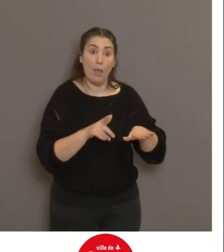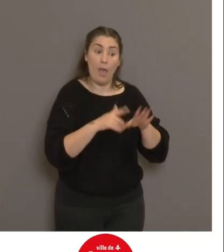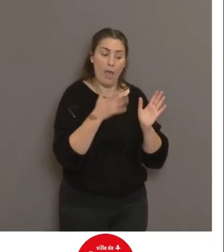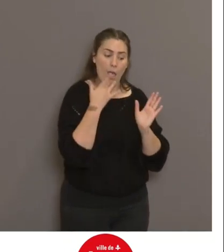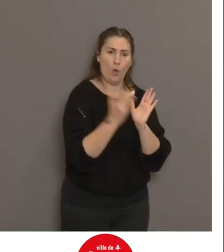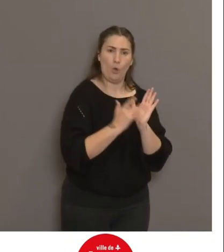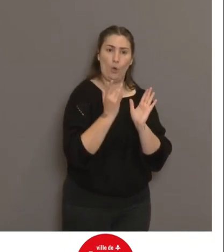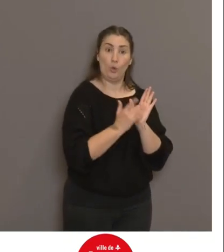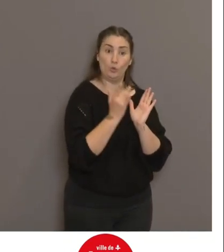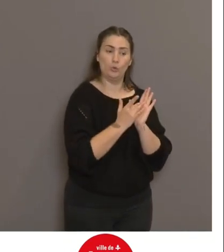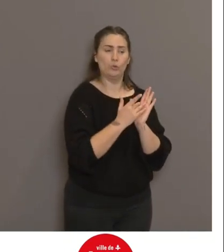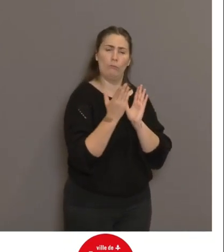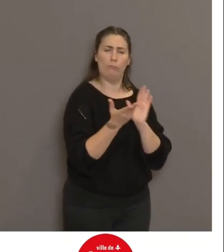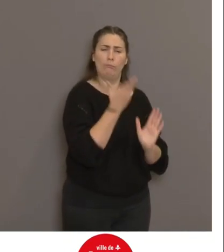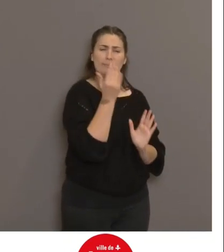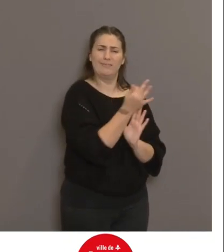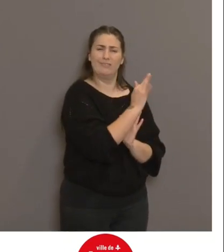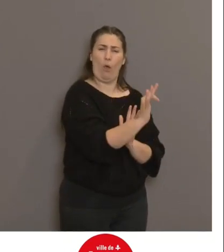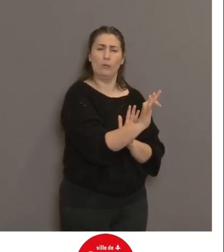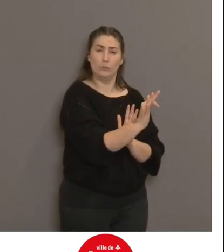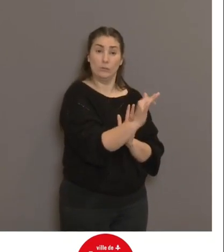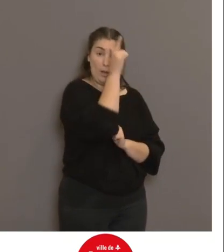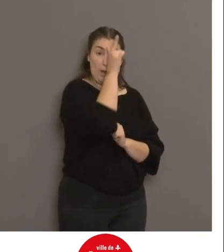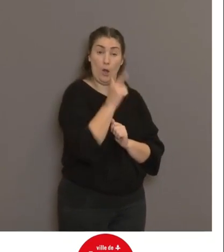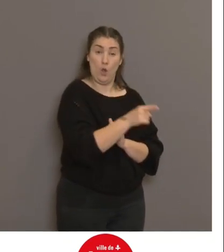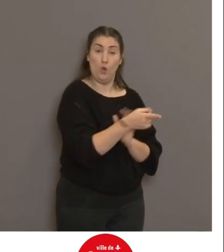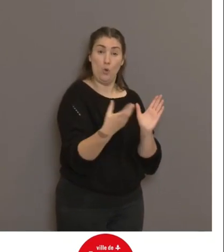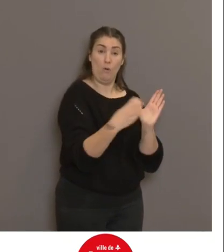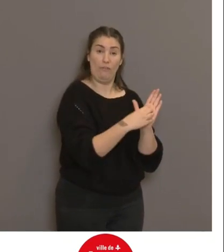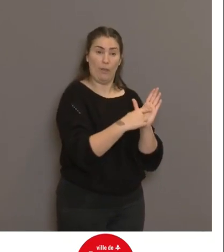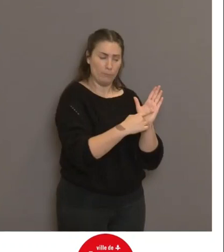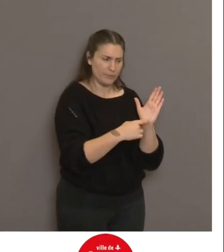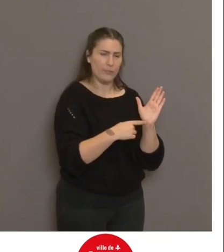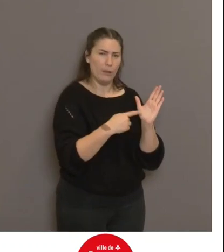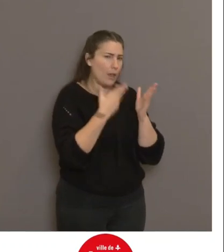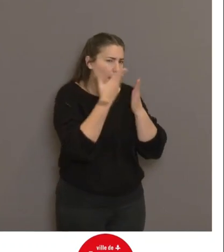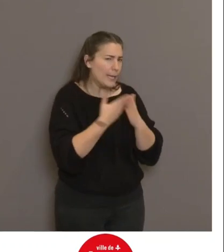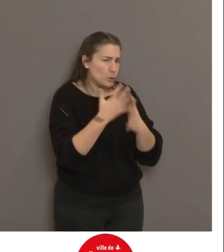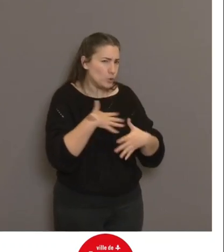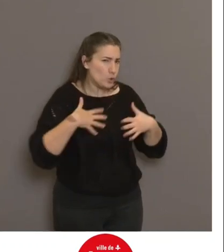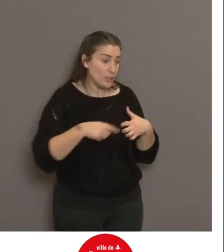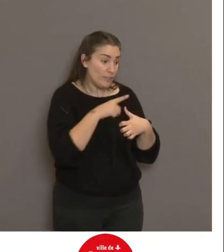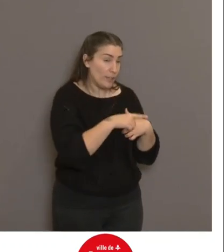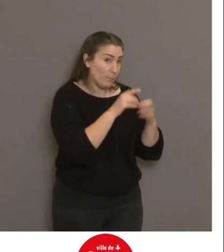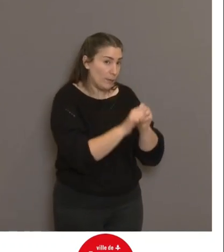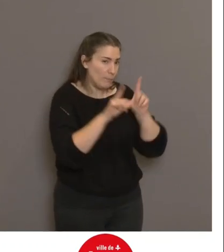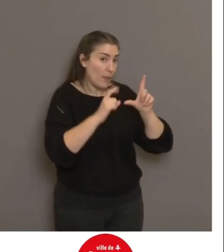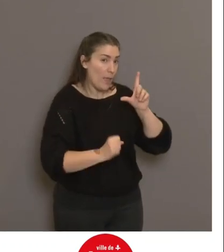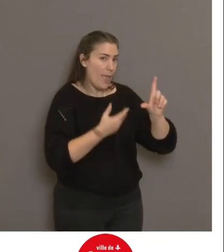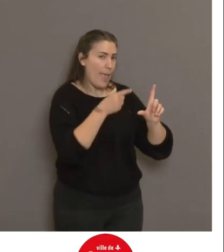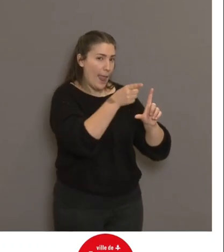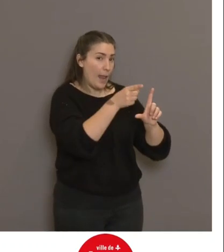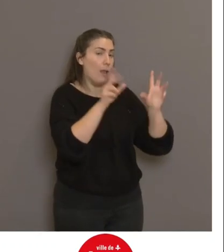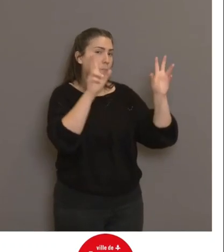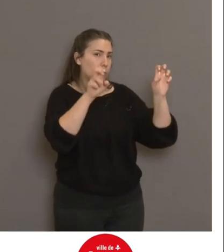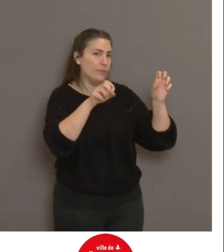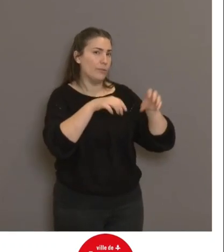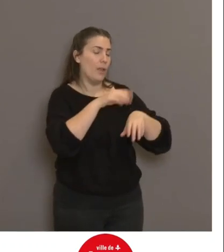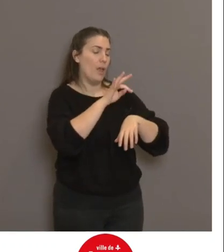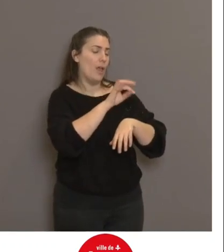du Louvre, avait d'ailleurs refusé la publication d'une étude scientifique consacrée à cette œuvre, dite du Fayoum, son